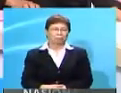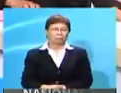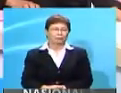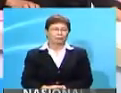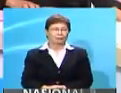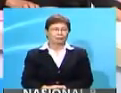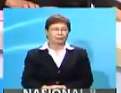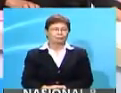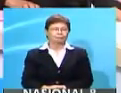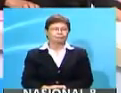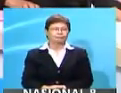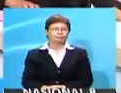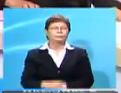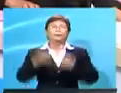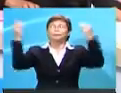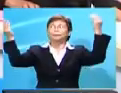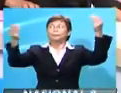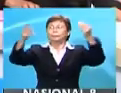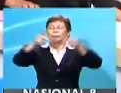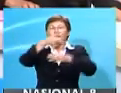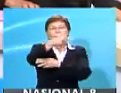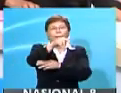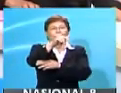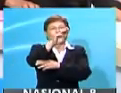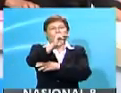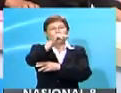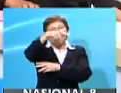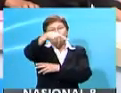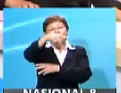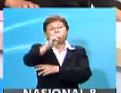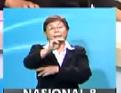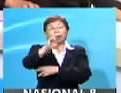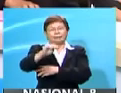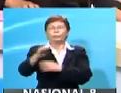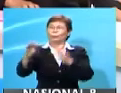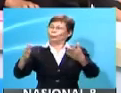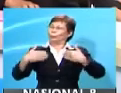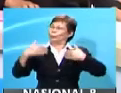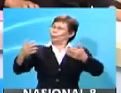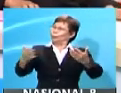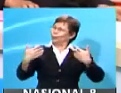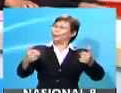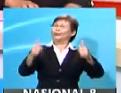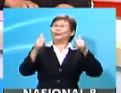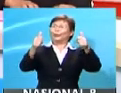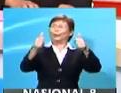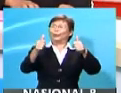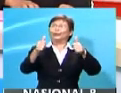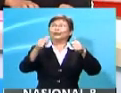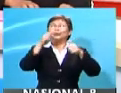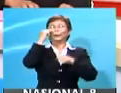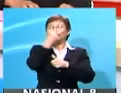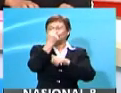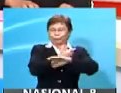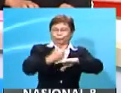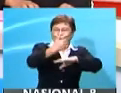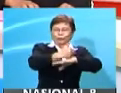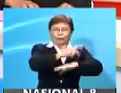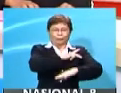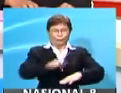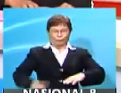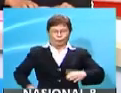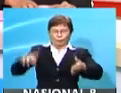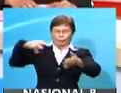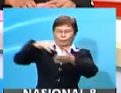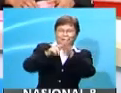ini sementara itu Majlis profesor negara mpn mengalu-alukan langkah Datuk Seri Najib Tun Razak mewujudkan semula Kementerian pengajian